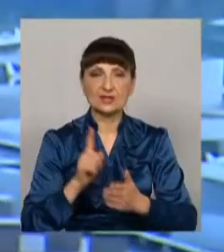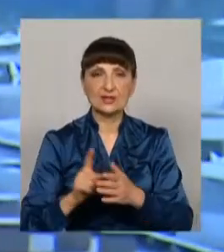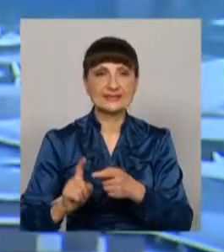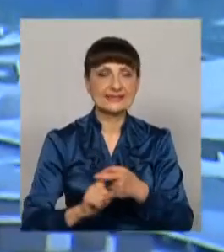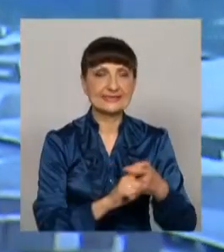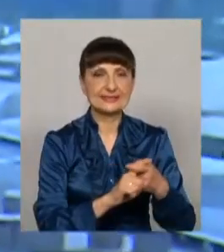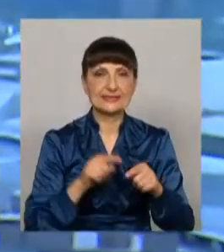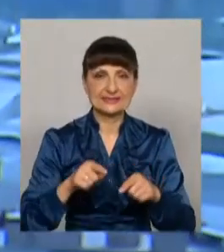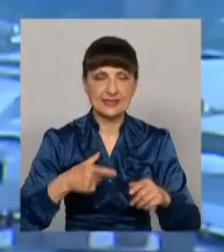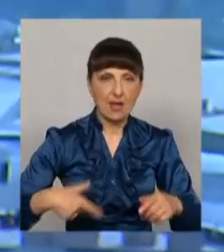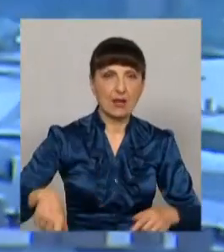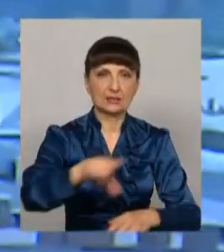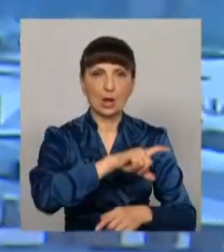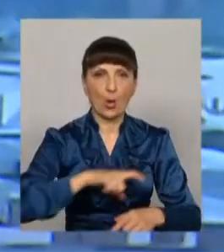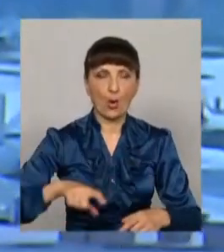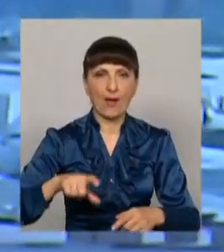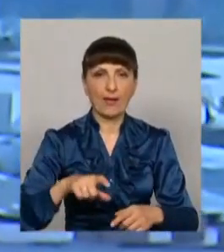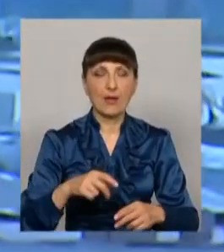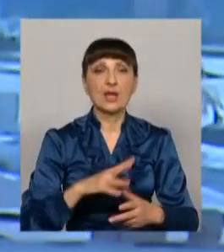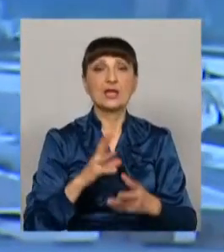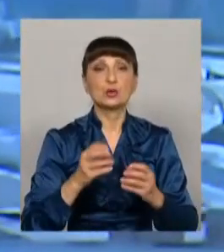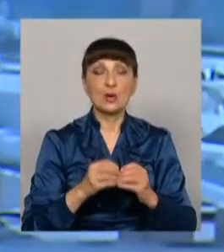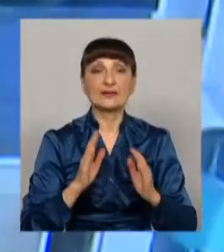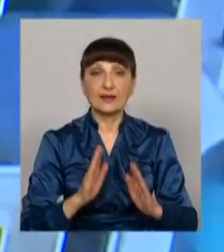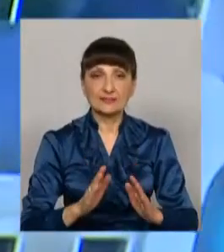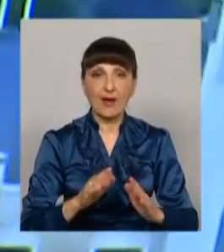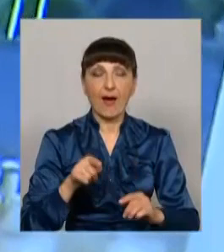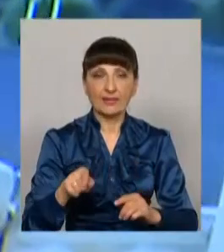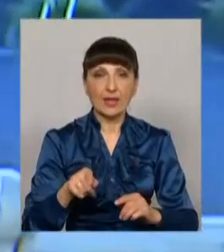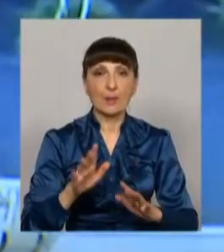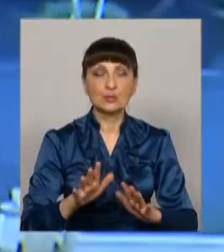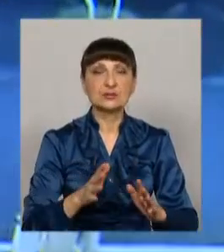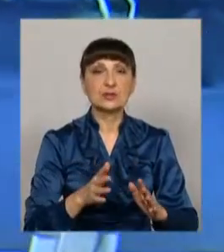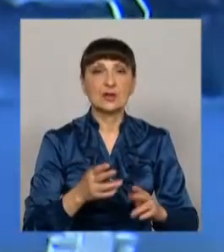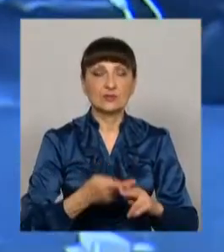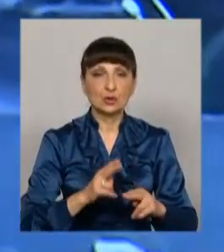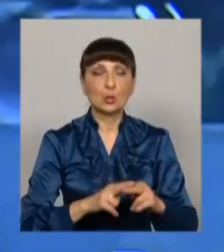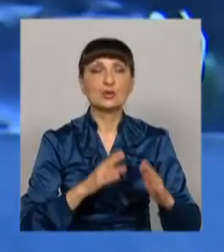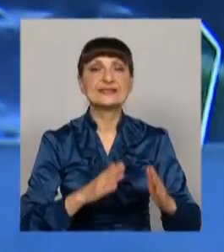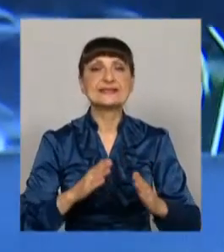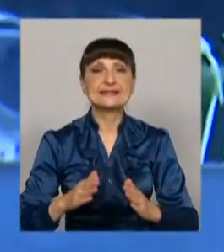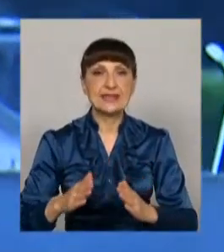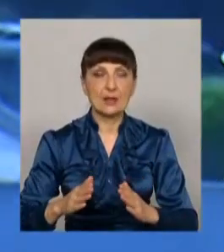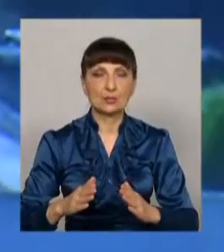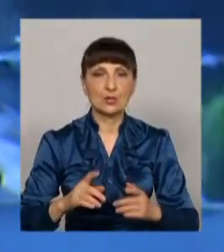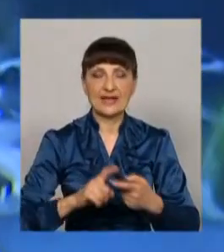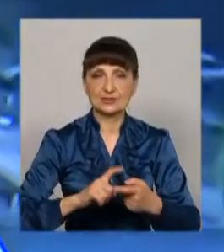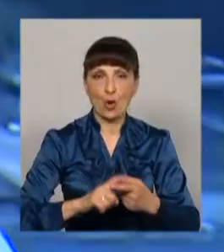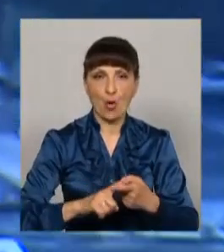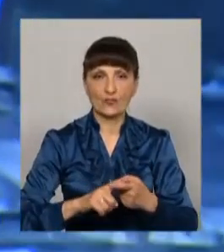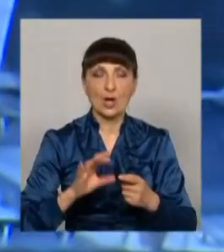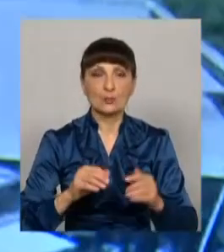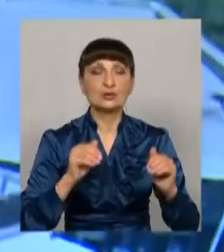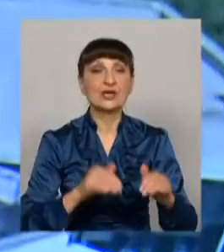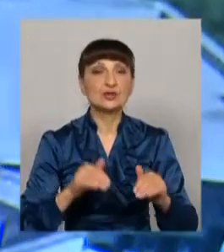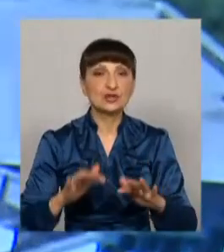БАКАДом. И тогда, только тогда БАКАД примет такую системную основу и будет решать